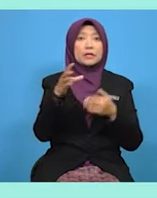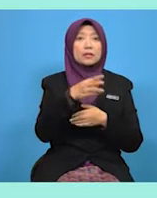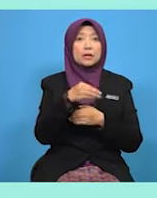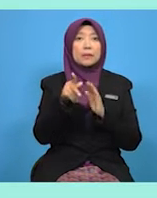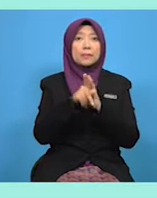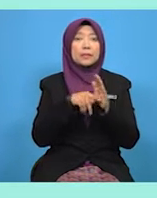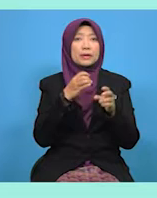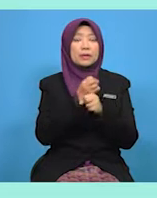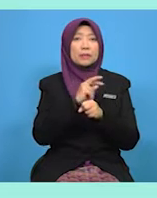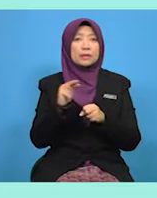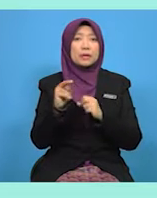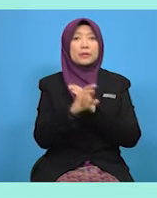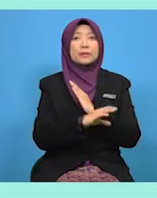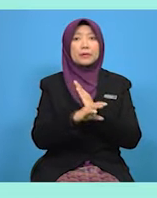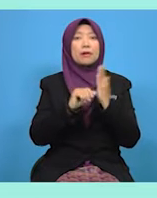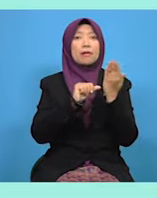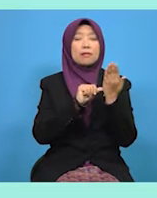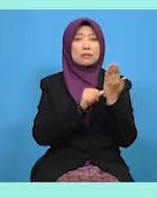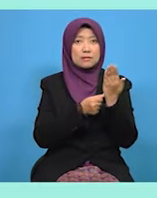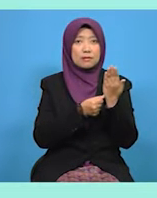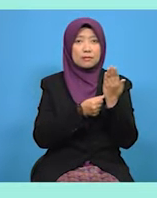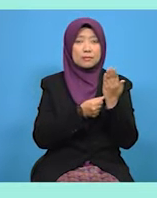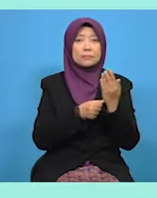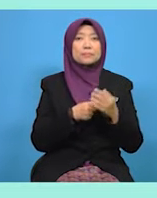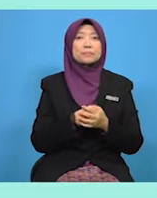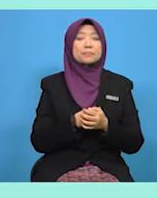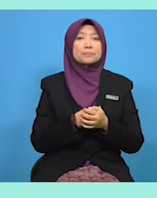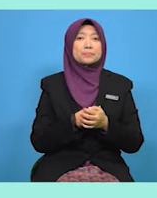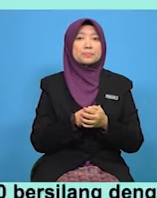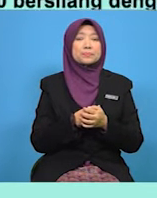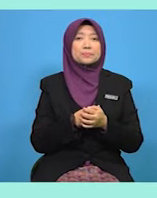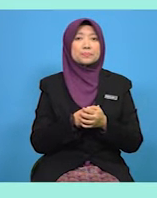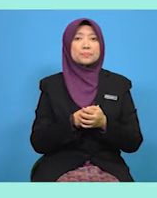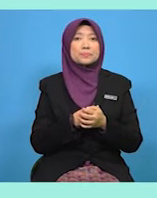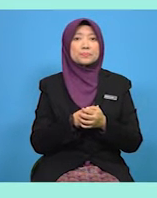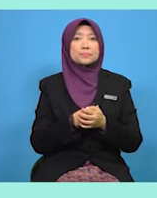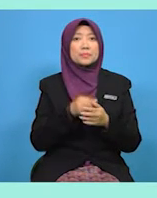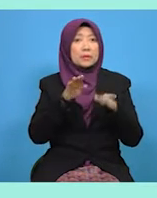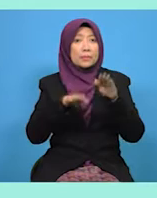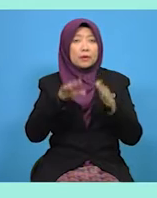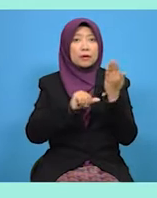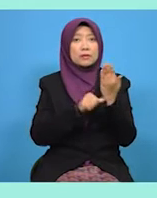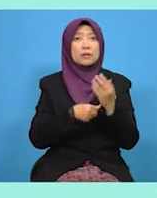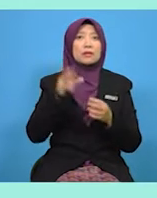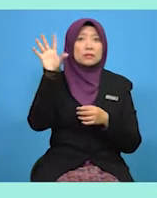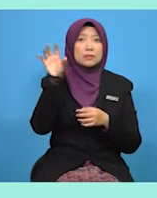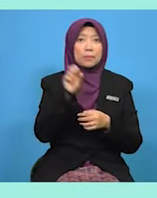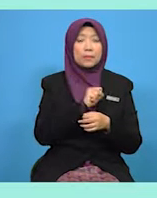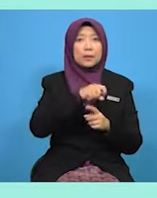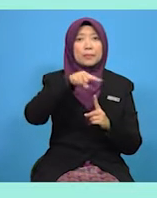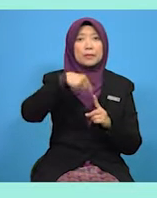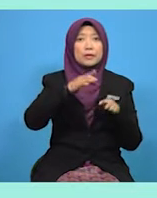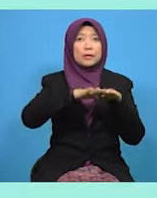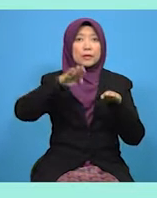dan pendapatan benar asal. Huraiannya, keseimbangan asal dicapai